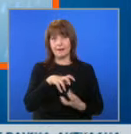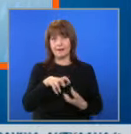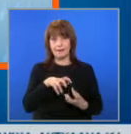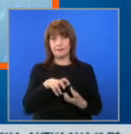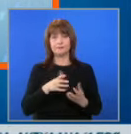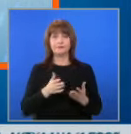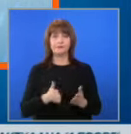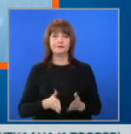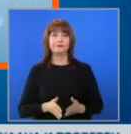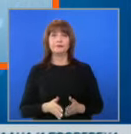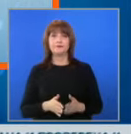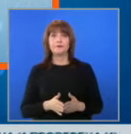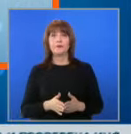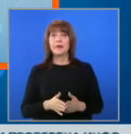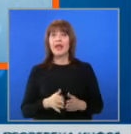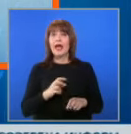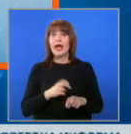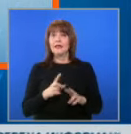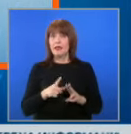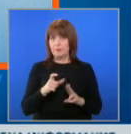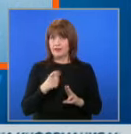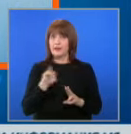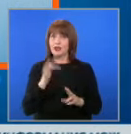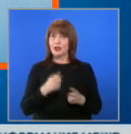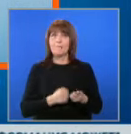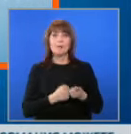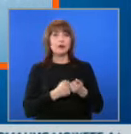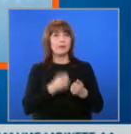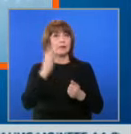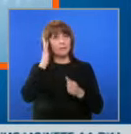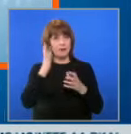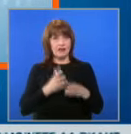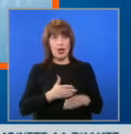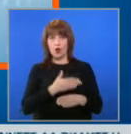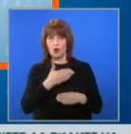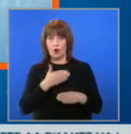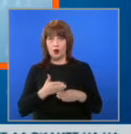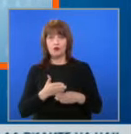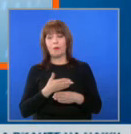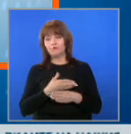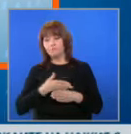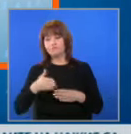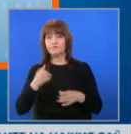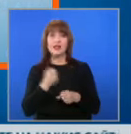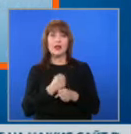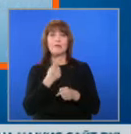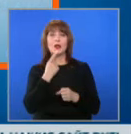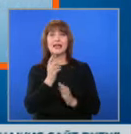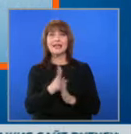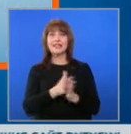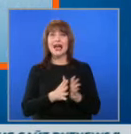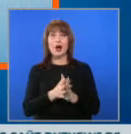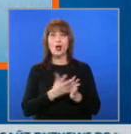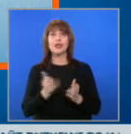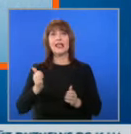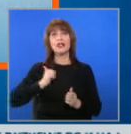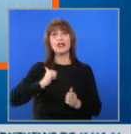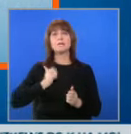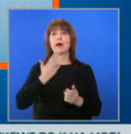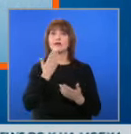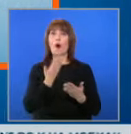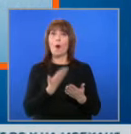безвремието на служебните правителства. От ДПС ще подкрепят правителството, докато продължи да работи за хората и спазва обещанията си